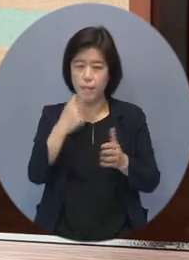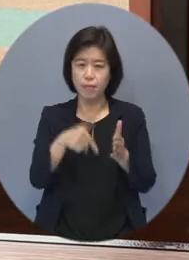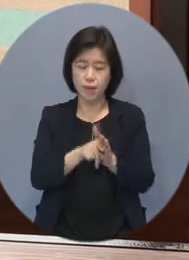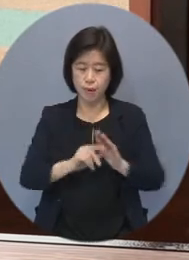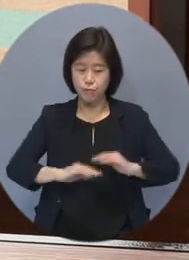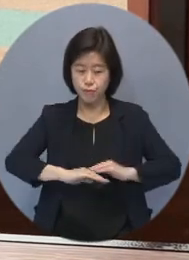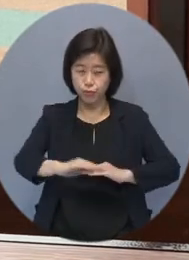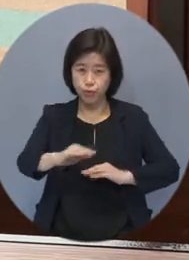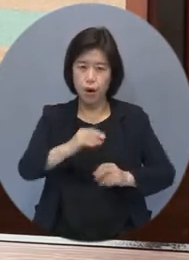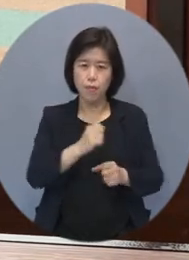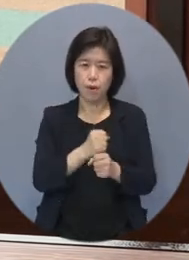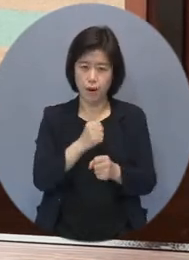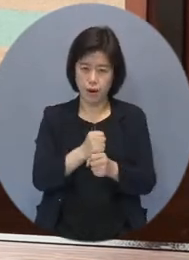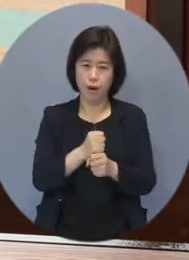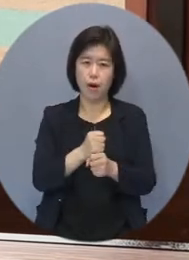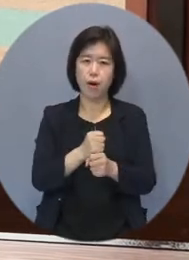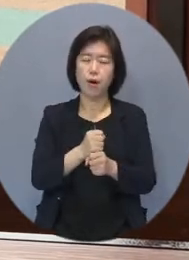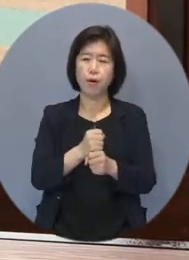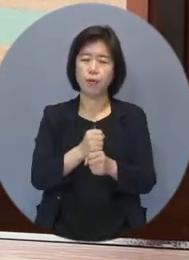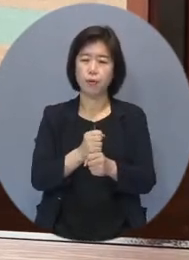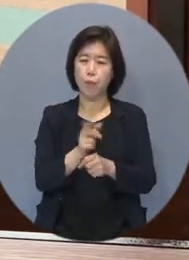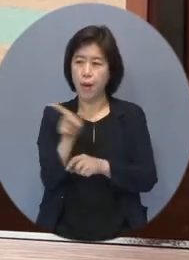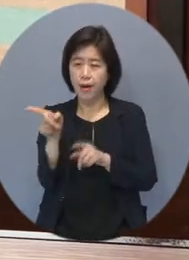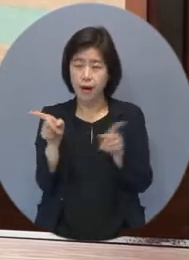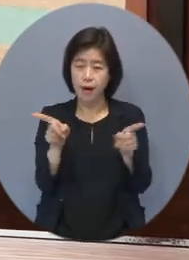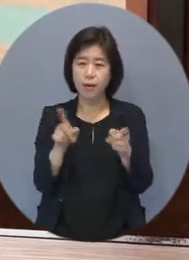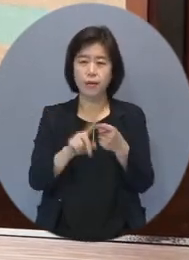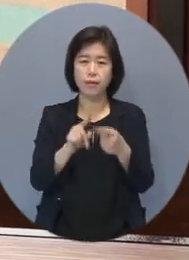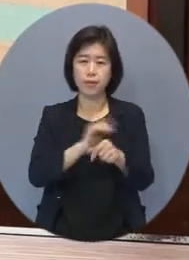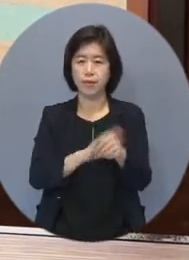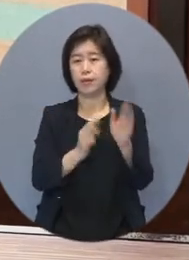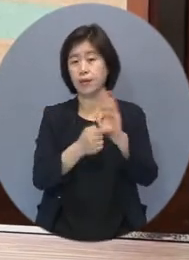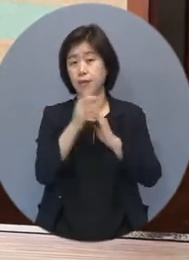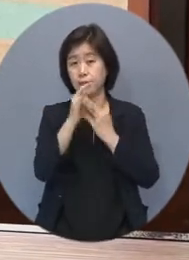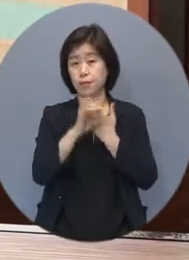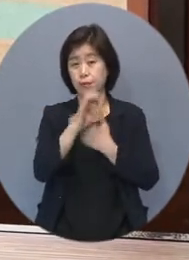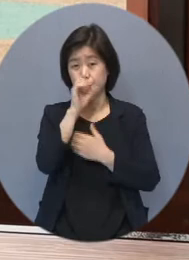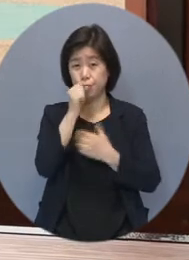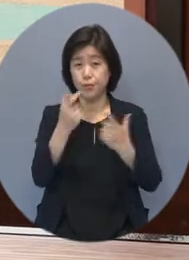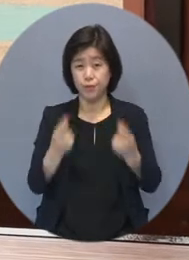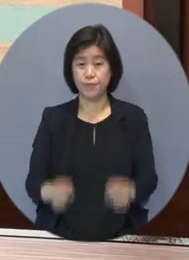이런 것들이 좀 더 개선돼야 되지 않을까라는 의견들을 좀 나눴습니다.